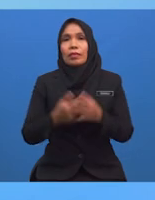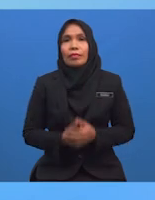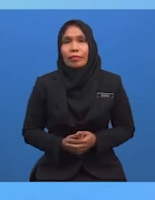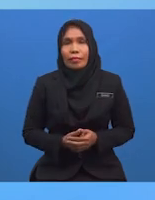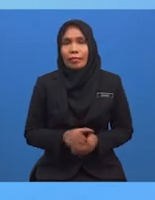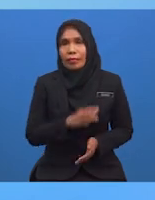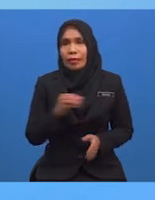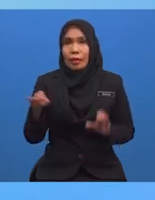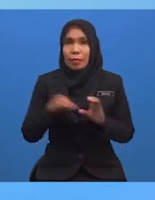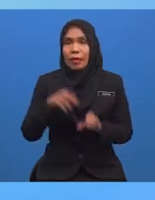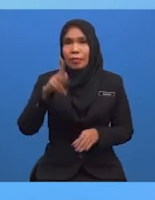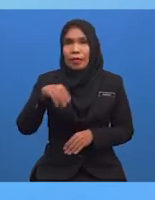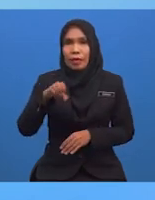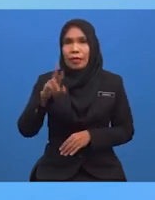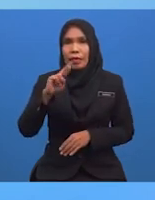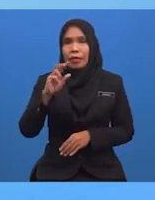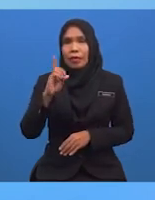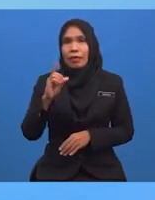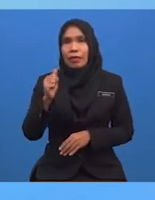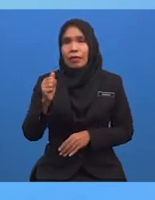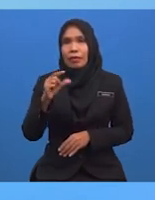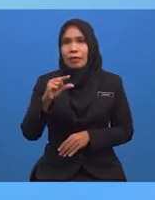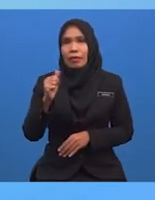bank perdagangan.